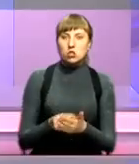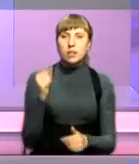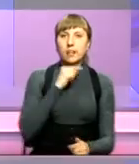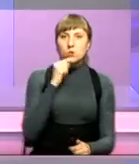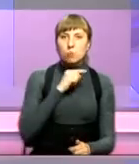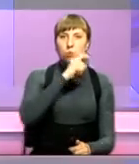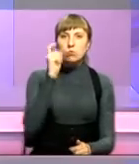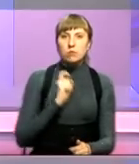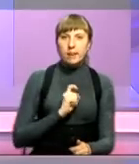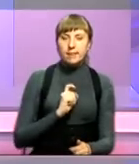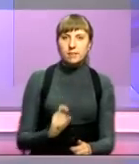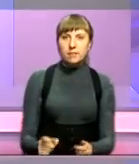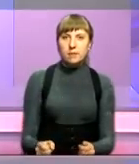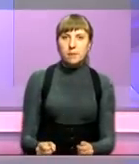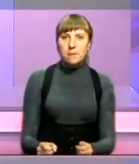содержит экономику Украины.